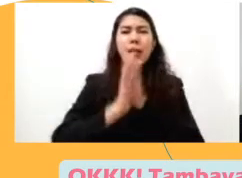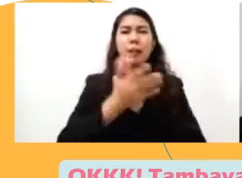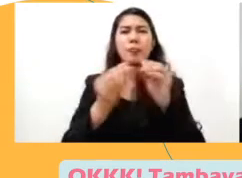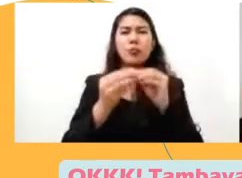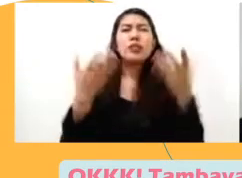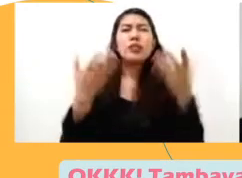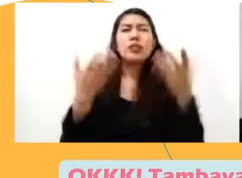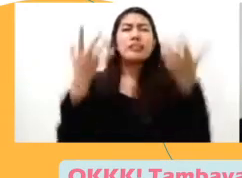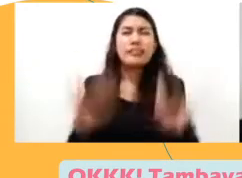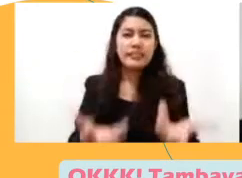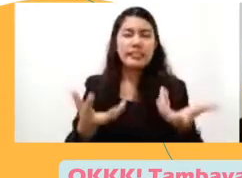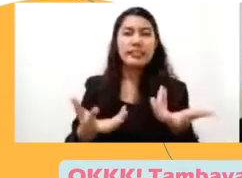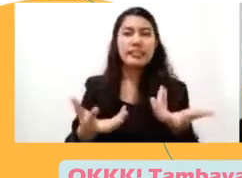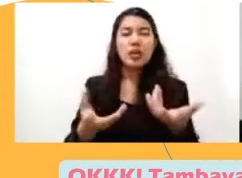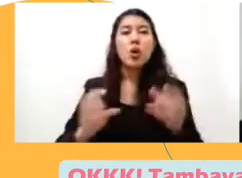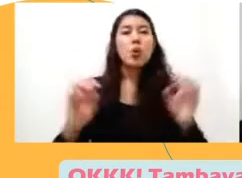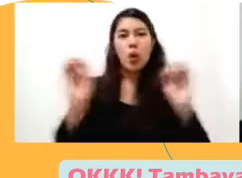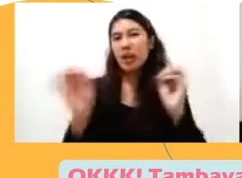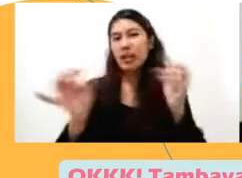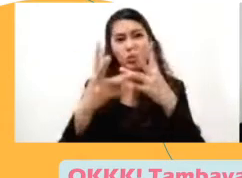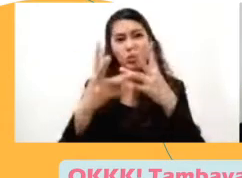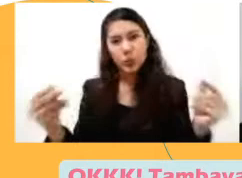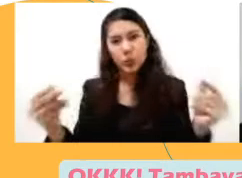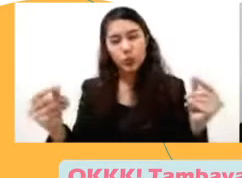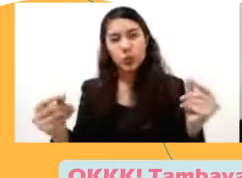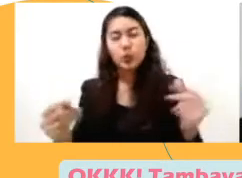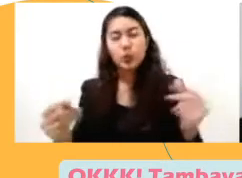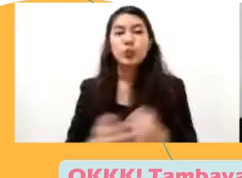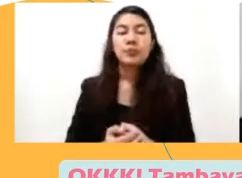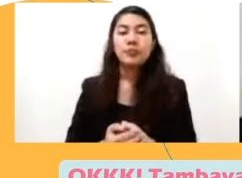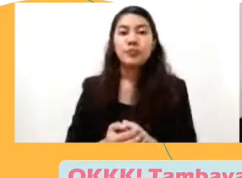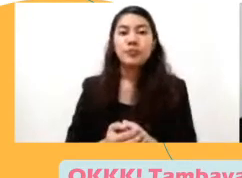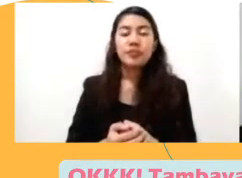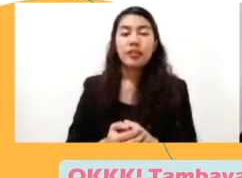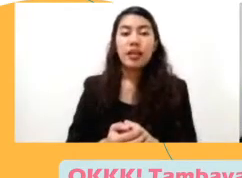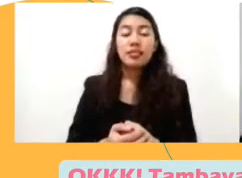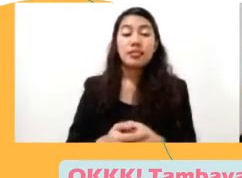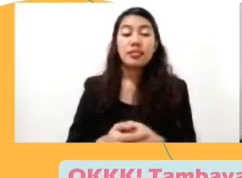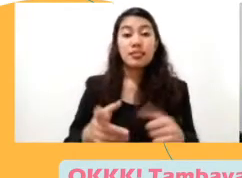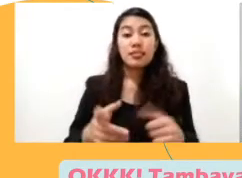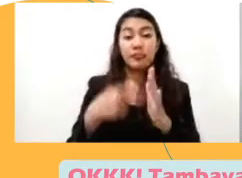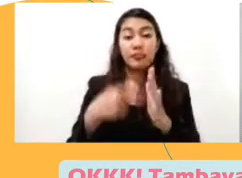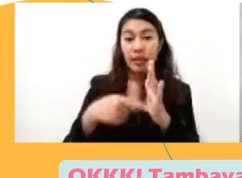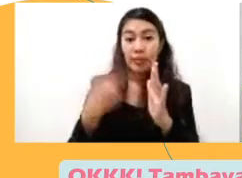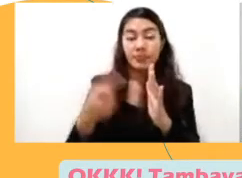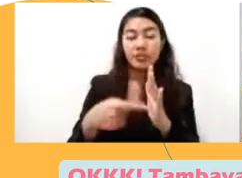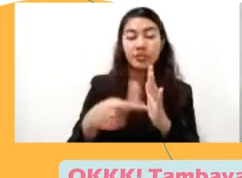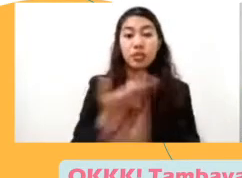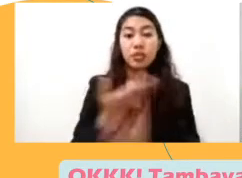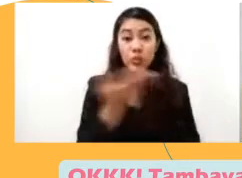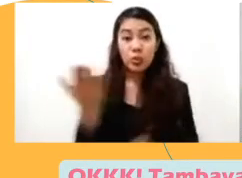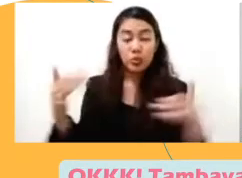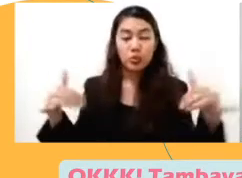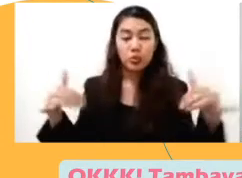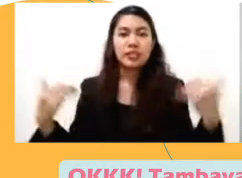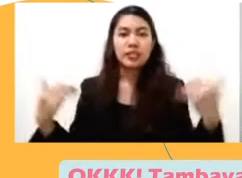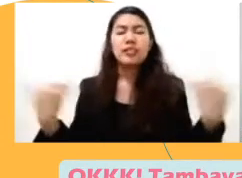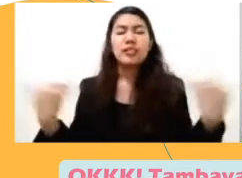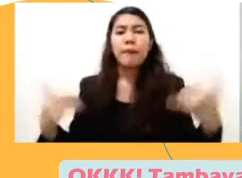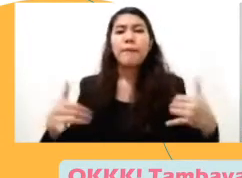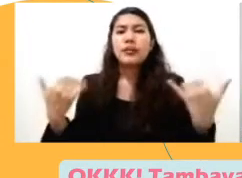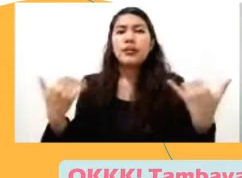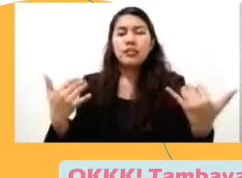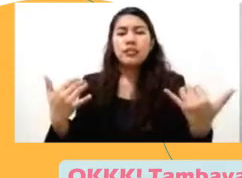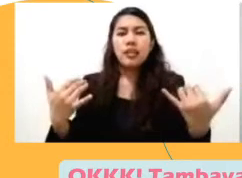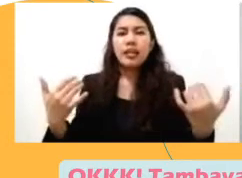hindi natin nabibigyan ng solusyon yung isang bagay, no? And madalas, bilang mga katambayers, bilang kabataan, kailangan